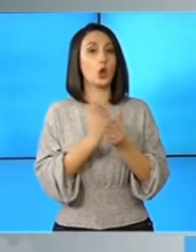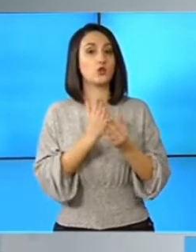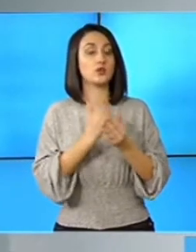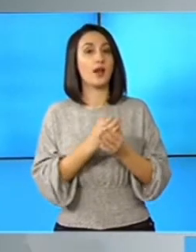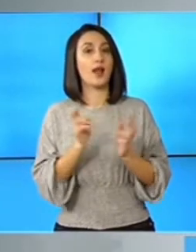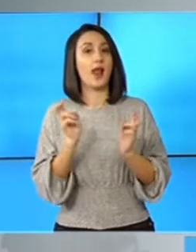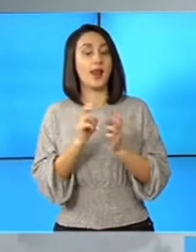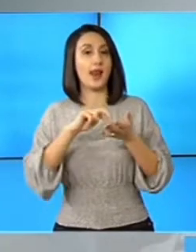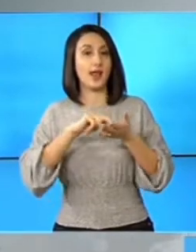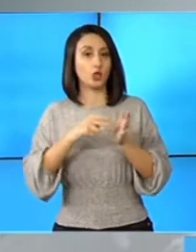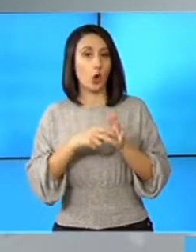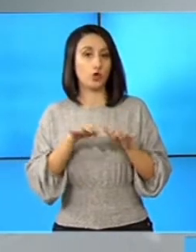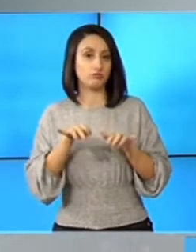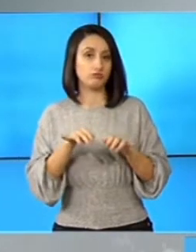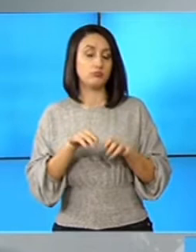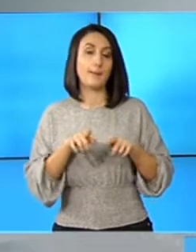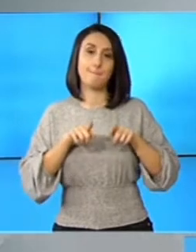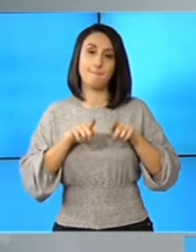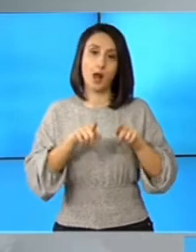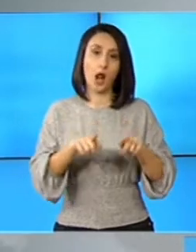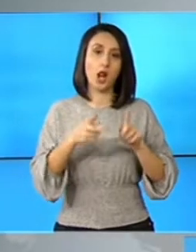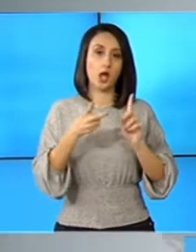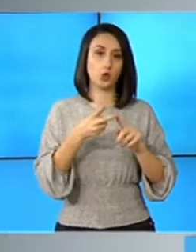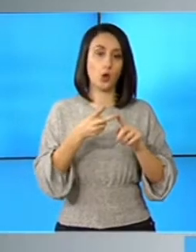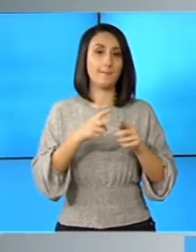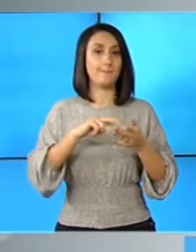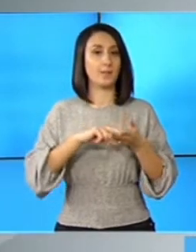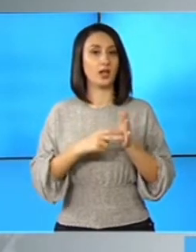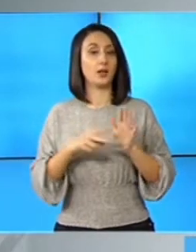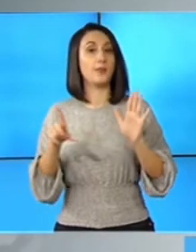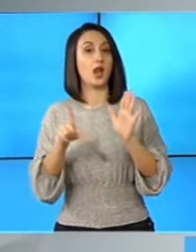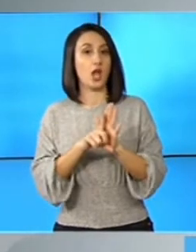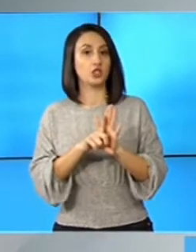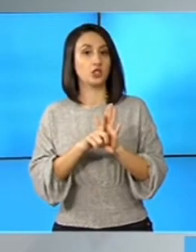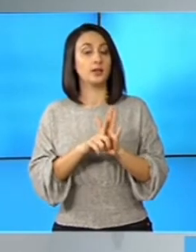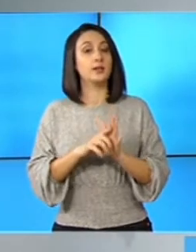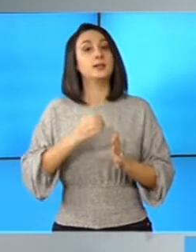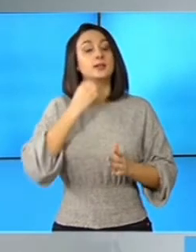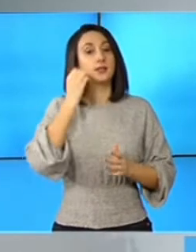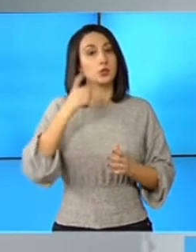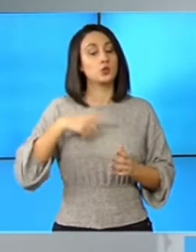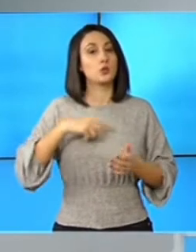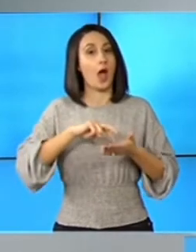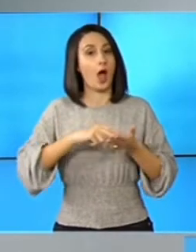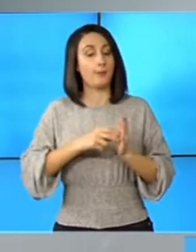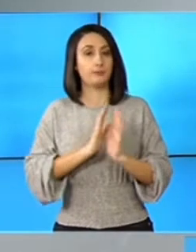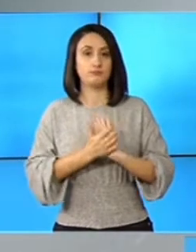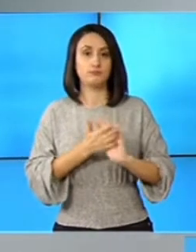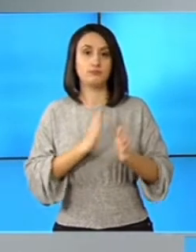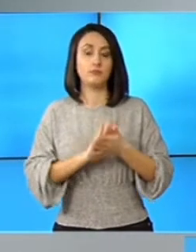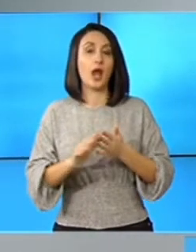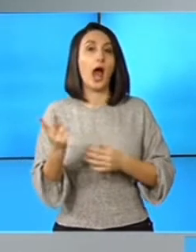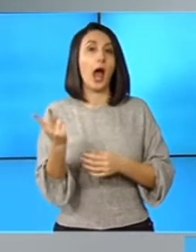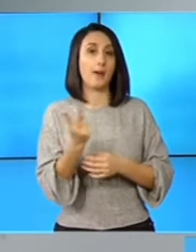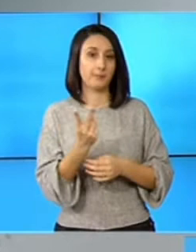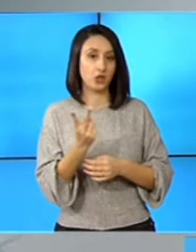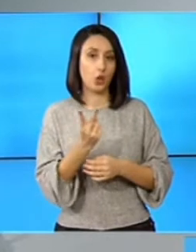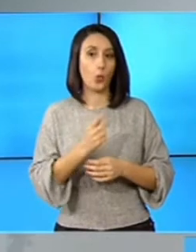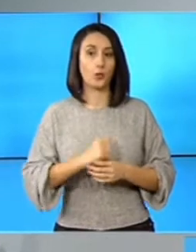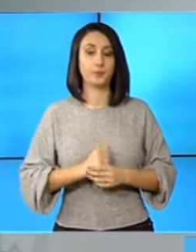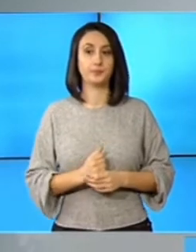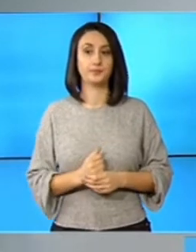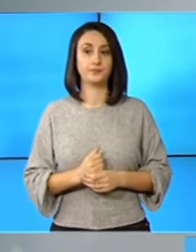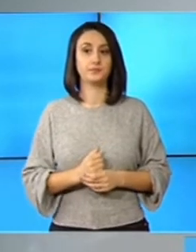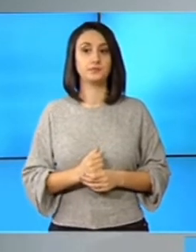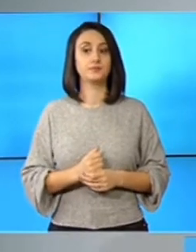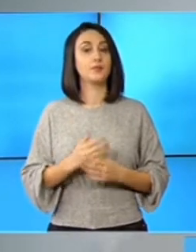format electronic. În paralel, pregătim varianta legislativă. Când sunt gata și evaluarea și varianta legislativă,